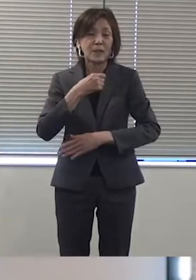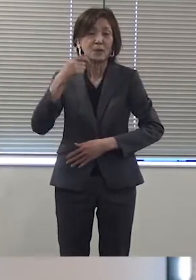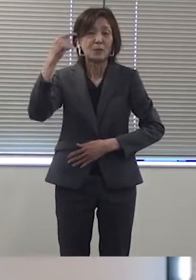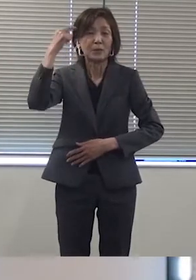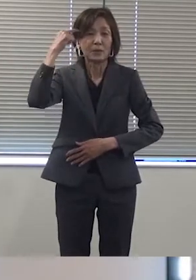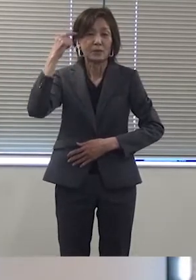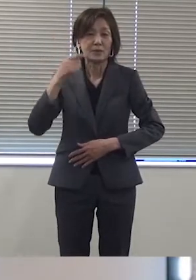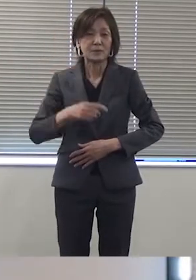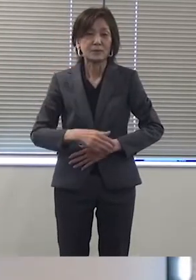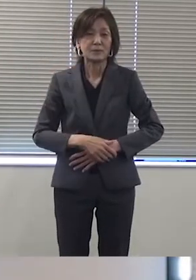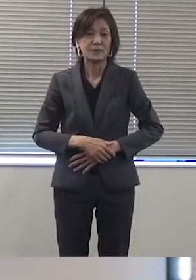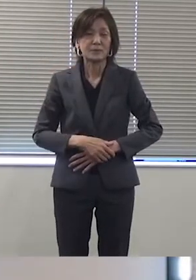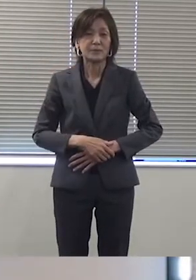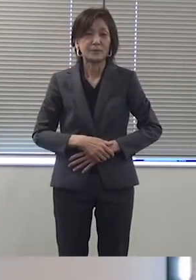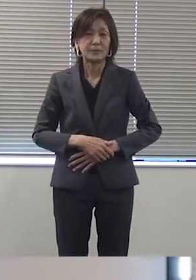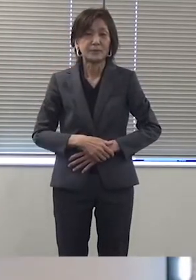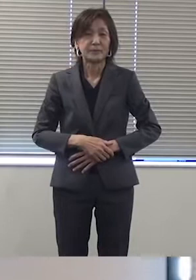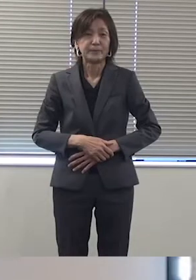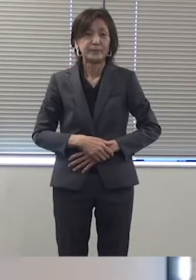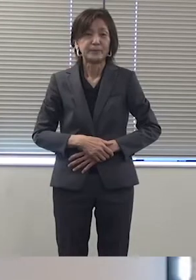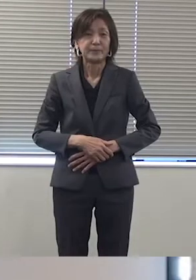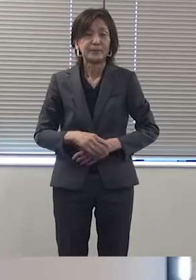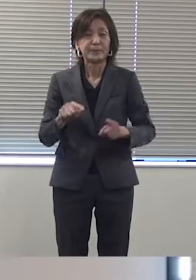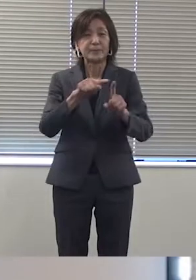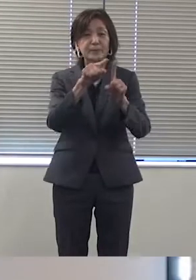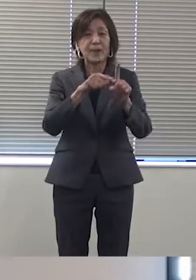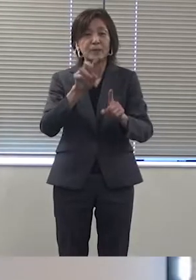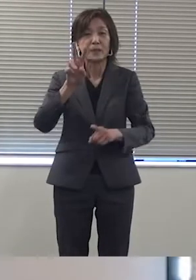それから24ページですけれども、